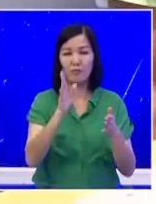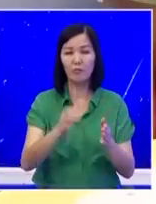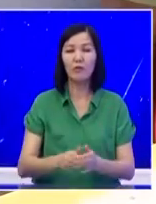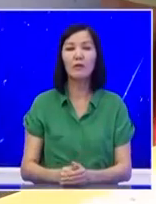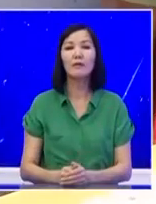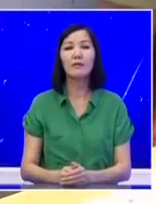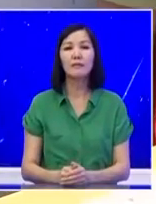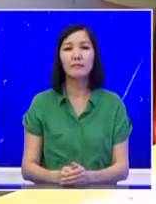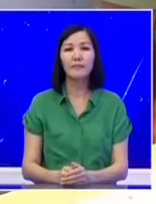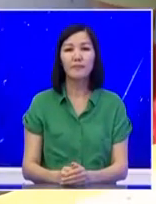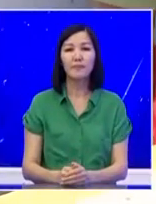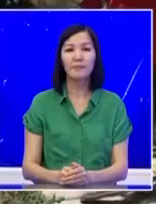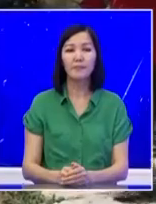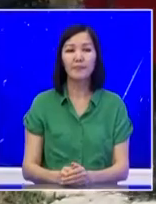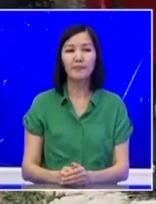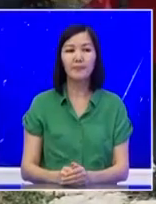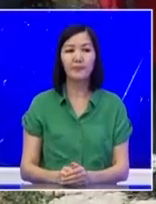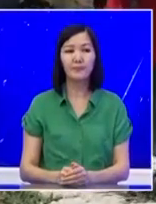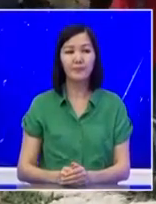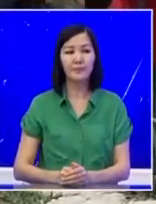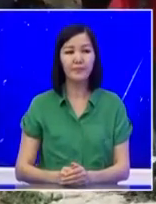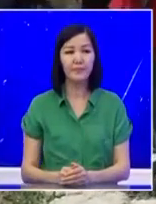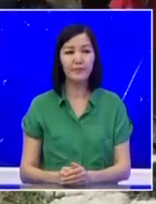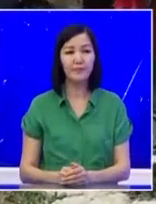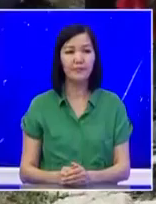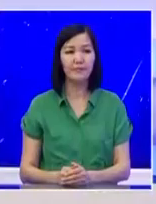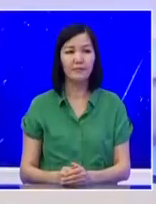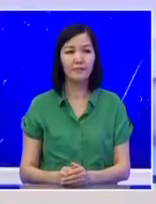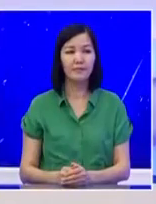Медет Шумабай, Ғабит Қабдырахман, Жетісу телеарнасы.